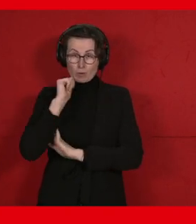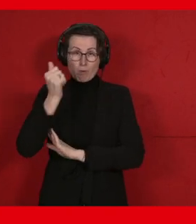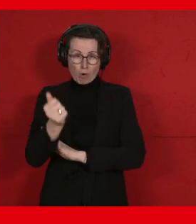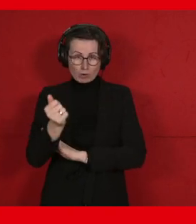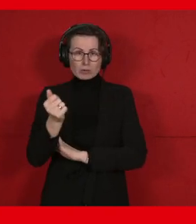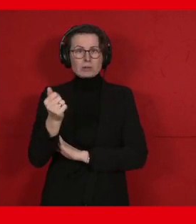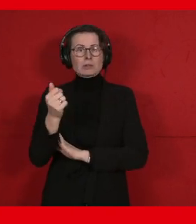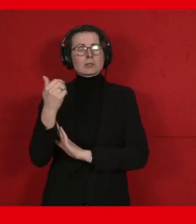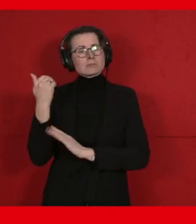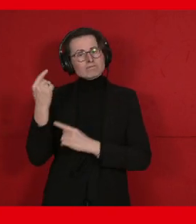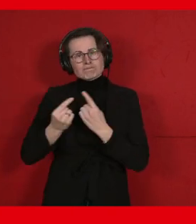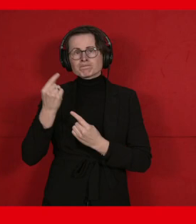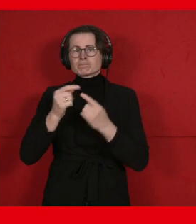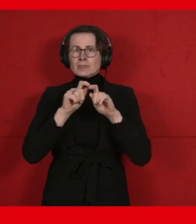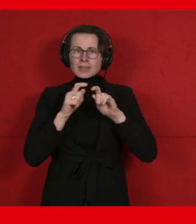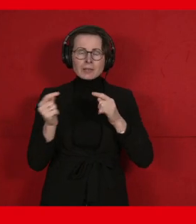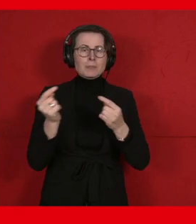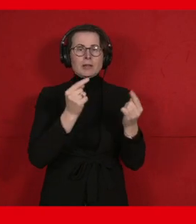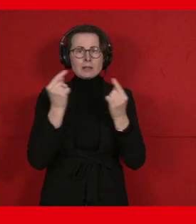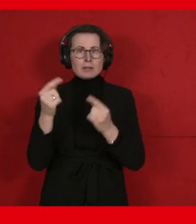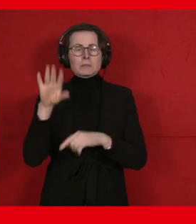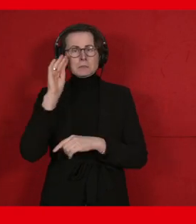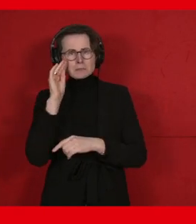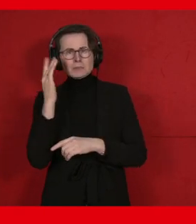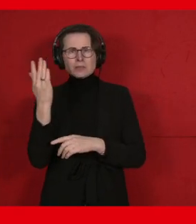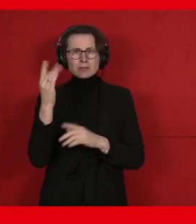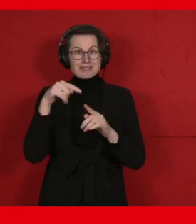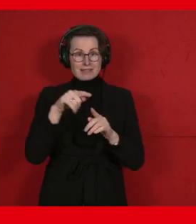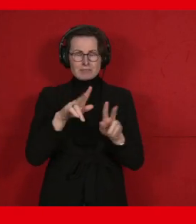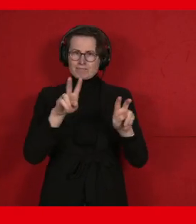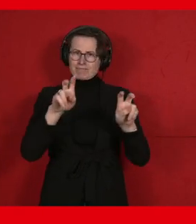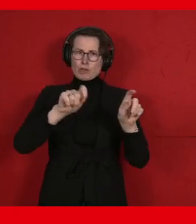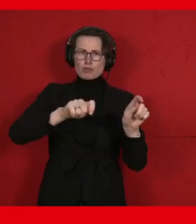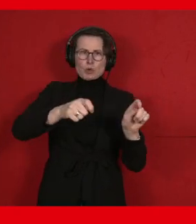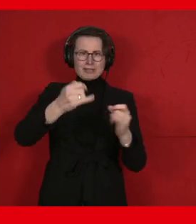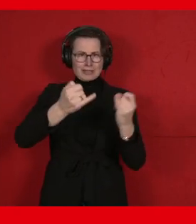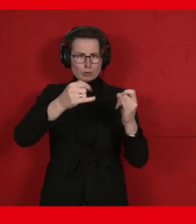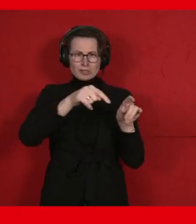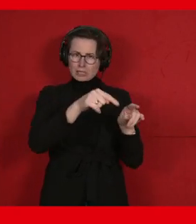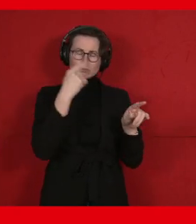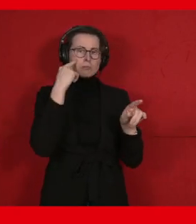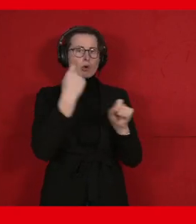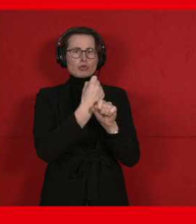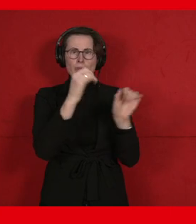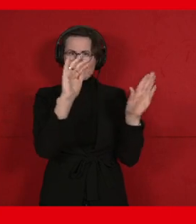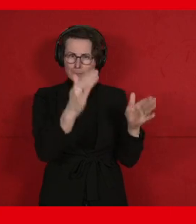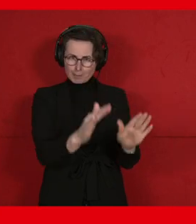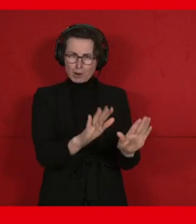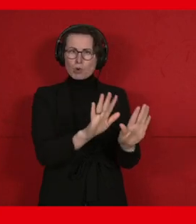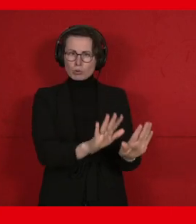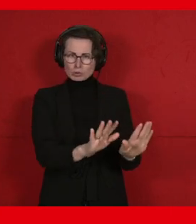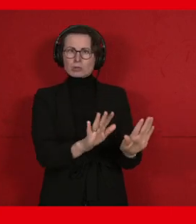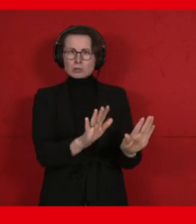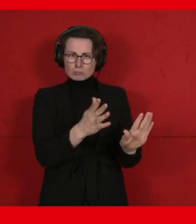Diskussionen rund um das Thema immer wieder gehört, es werden ja in Schlüsselindustrien auch Jobs abgebaut aktuell. Es ist gar nicht